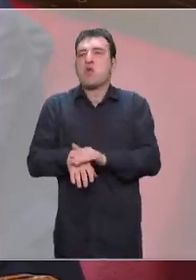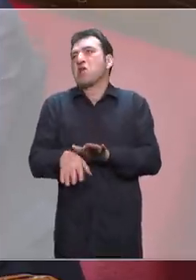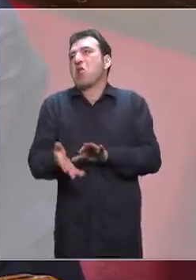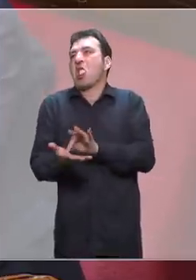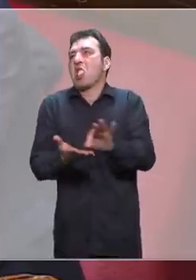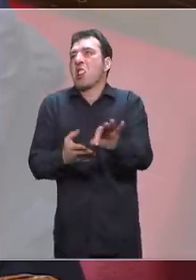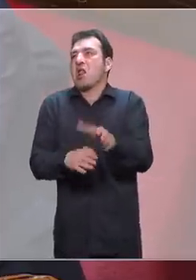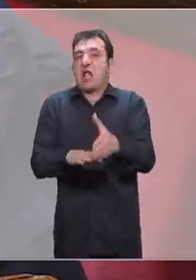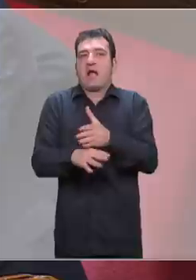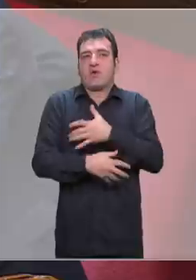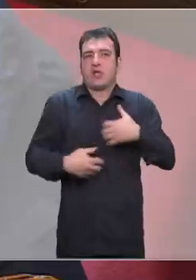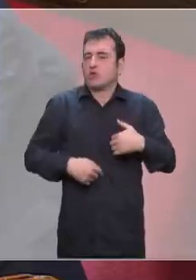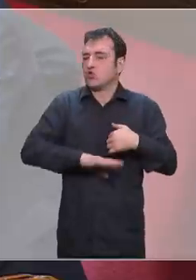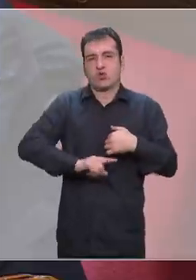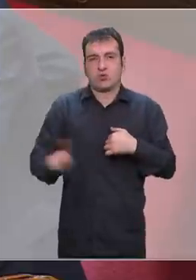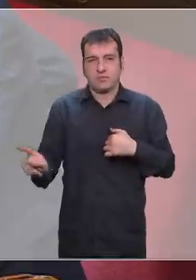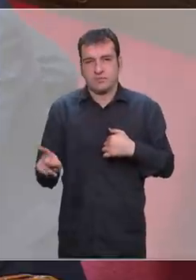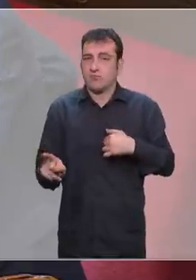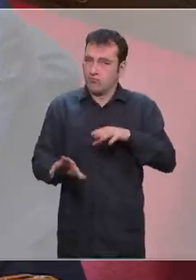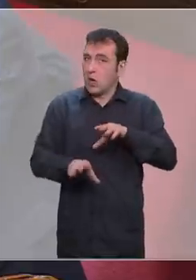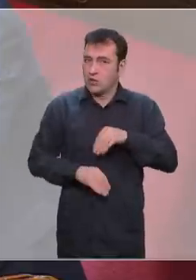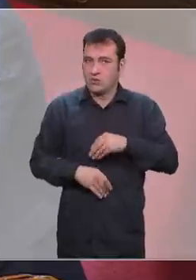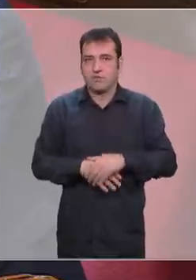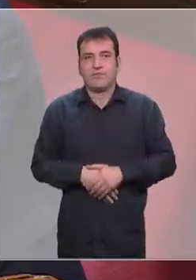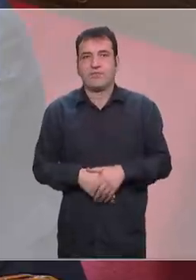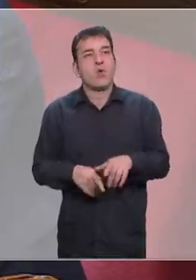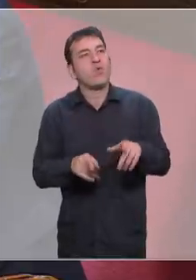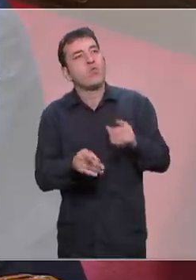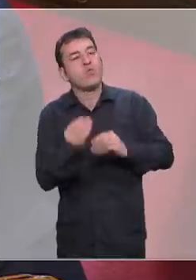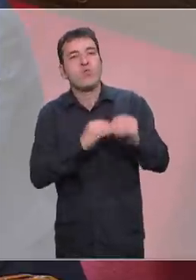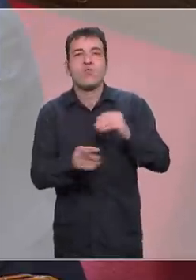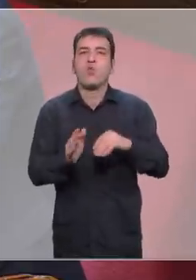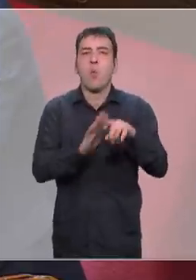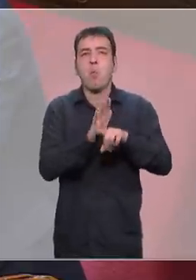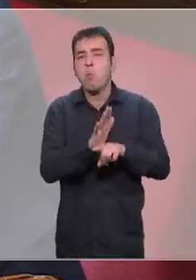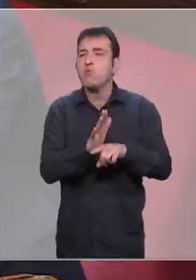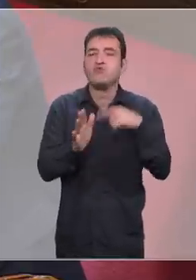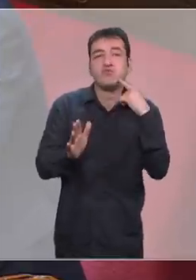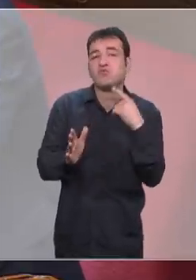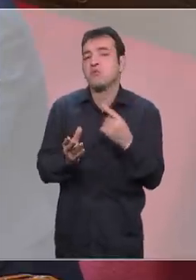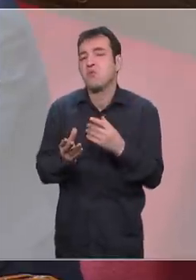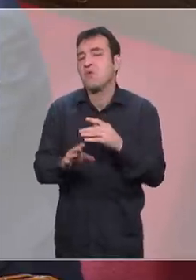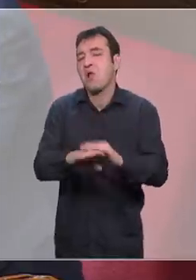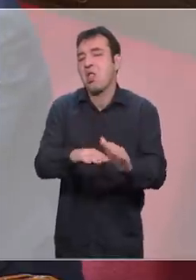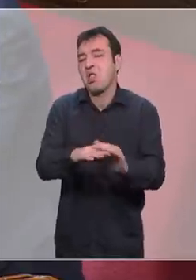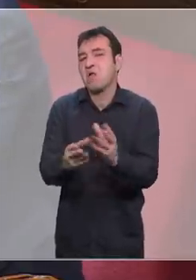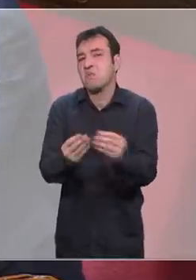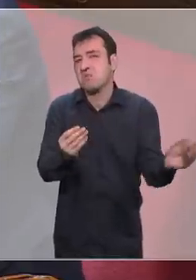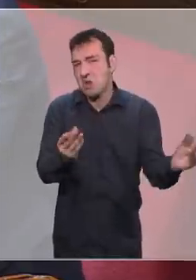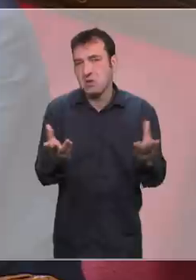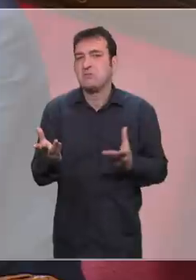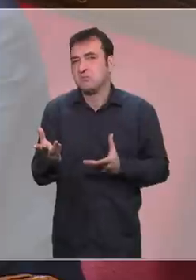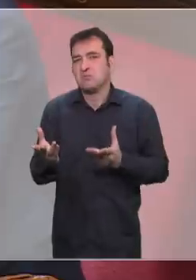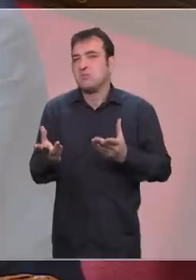science. J'assume de ne pas soutenir des mesures purement démagogiques que l'écrasante majorité des soignants nous demande de